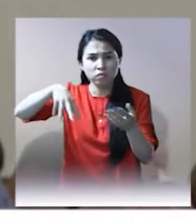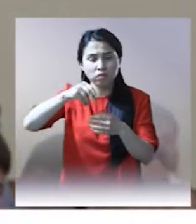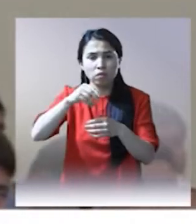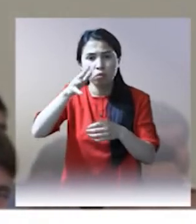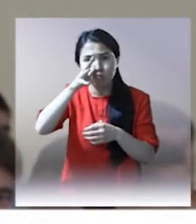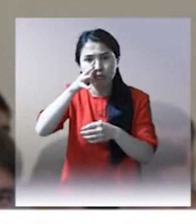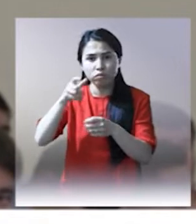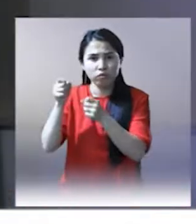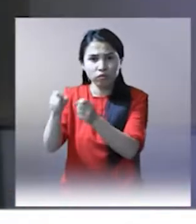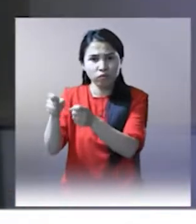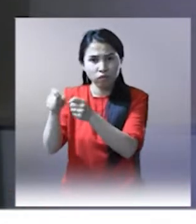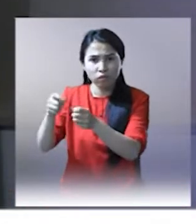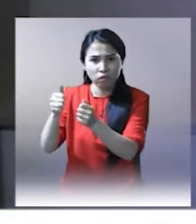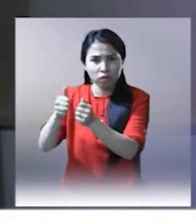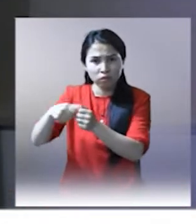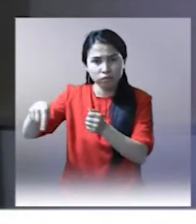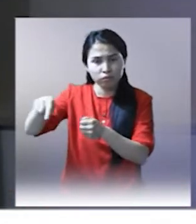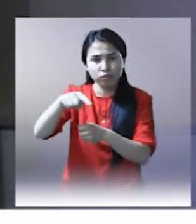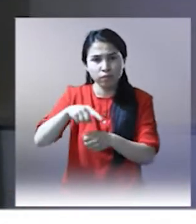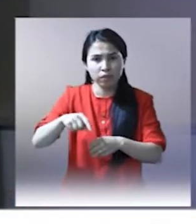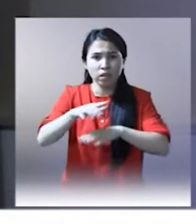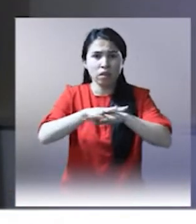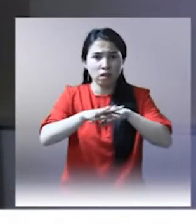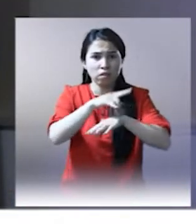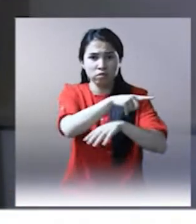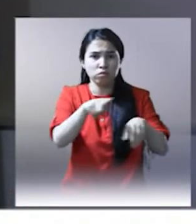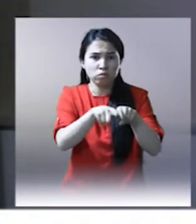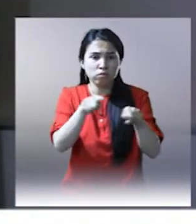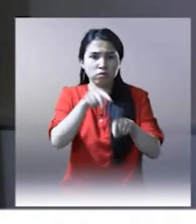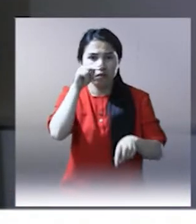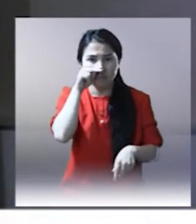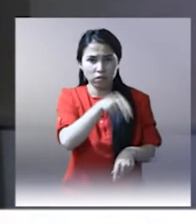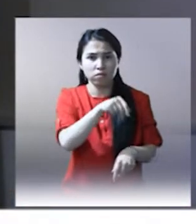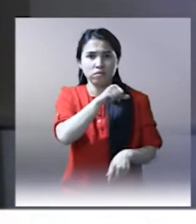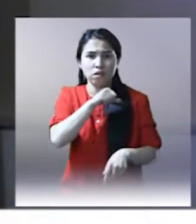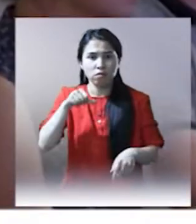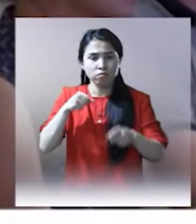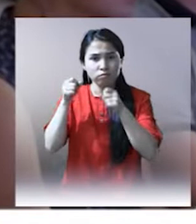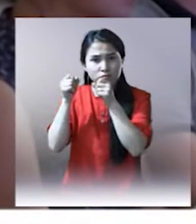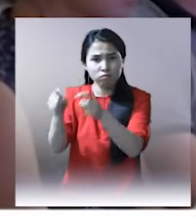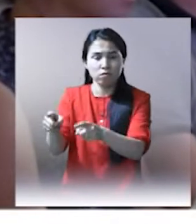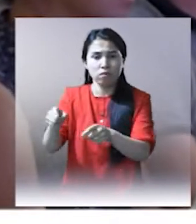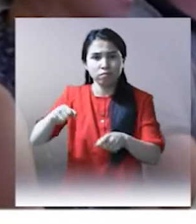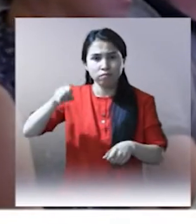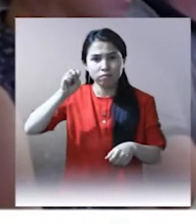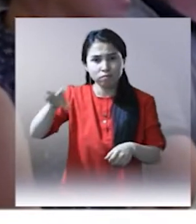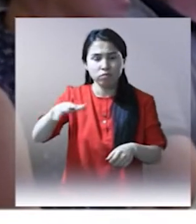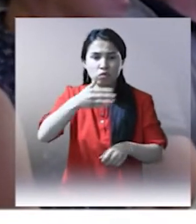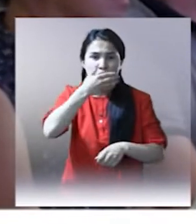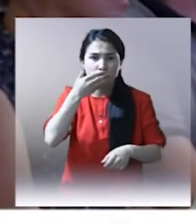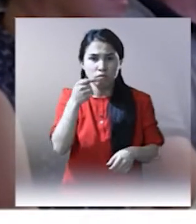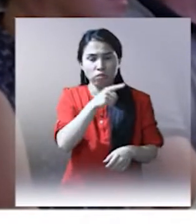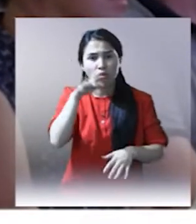бар жанында екен. Бұл орайда кей тұрғындардың да кінәсі бар деді тазалыққа жауаптылар. Ауланы күл қоқысқа толтырып, құжат